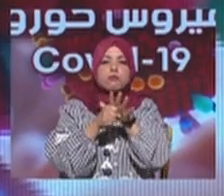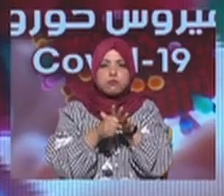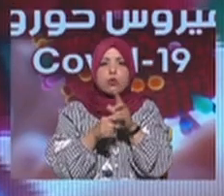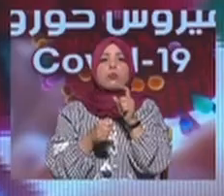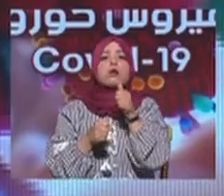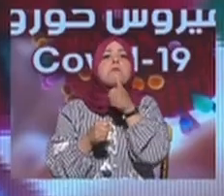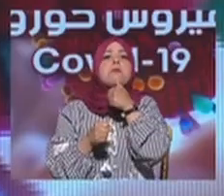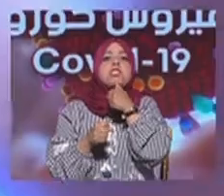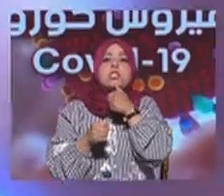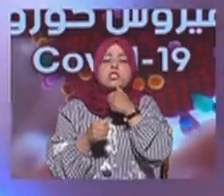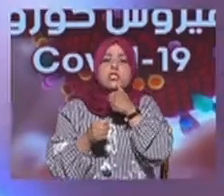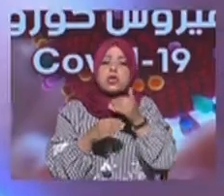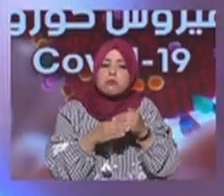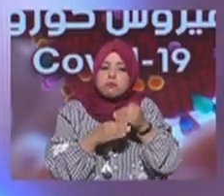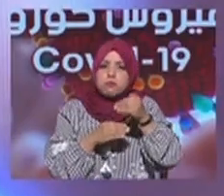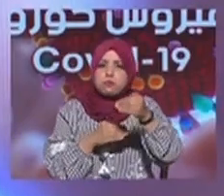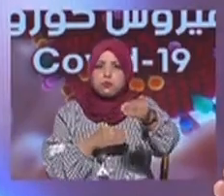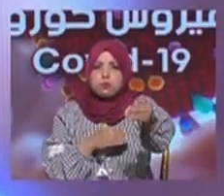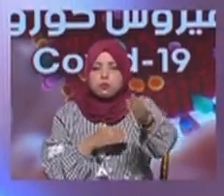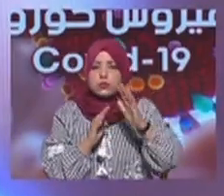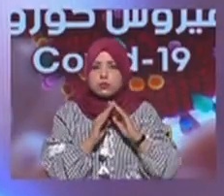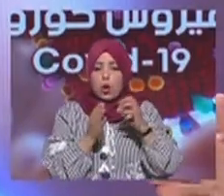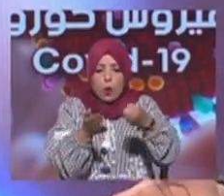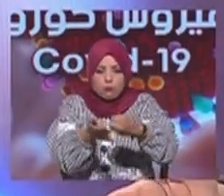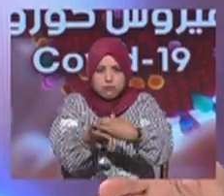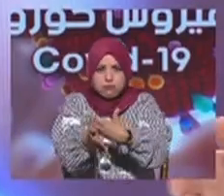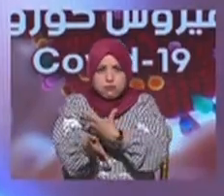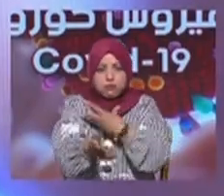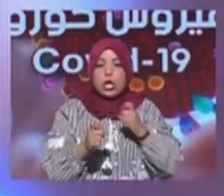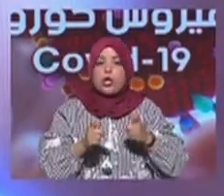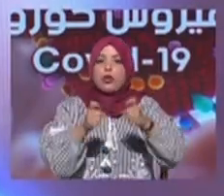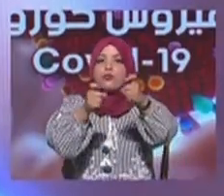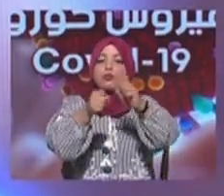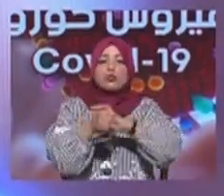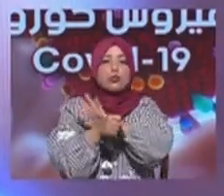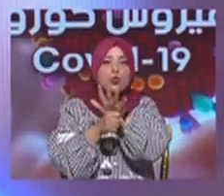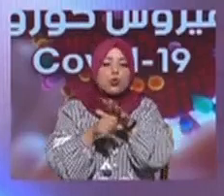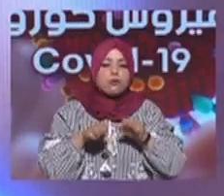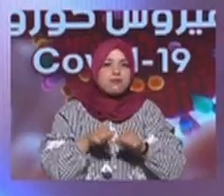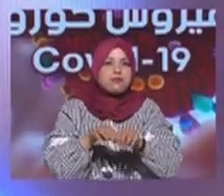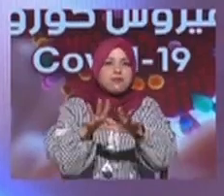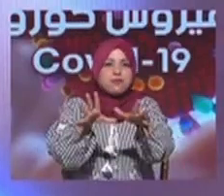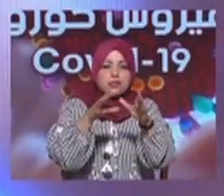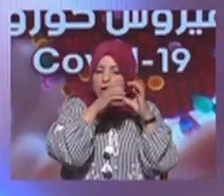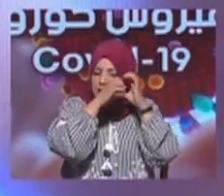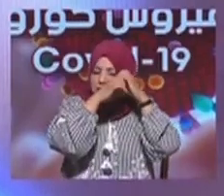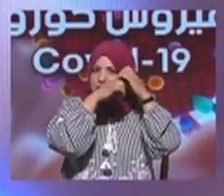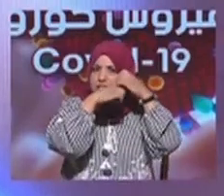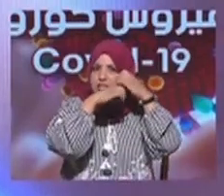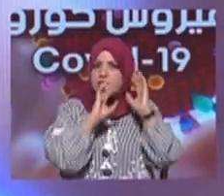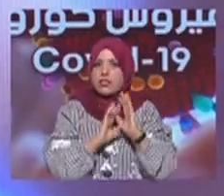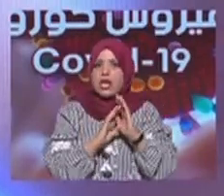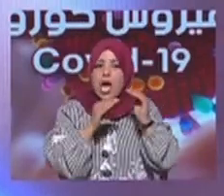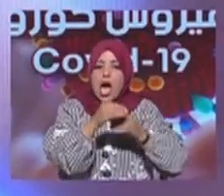في الاستراتيجيه هذه معناتها مازالت ماهيش واضحه بعد قداش اكزاكتومون لازمني نعملوا. خاطر ظهر بالكاشف اللي وقت اللي نعملوا بعد 14 يوم